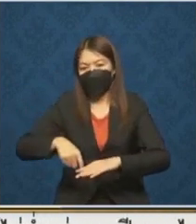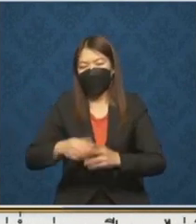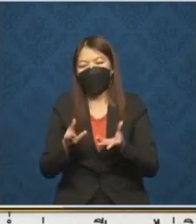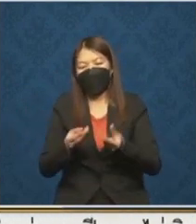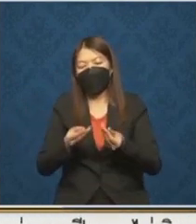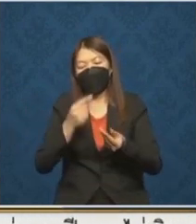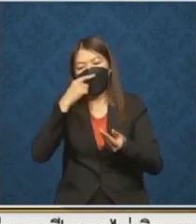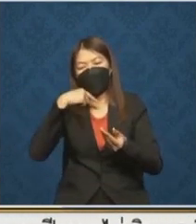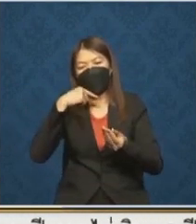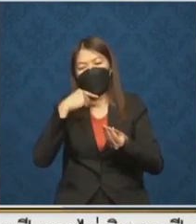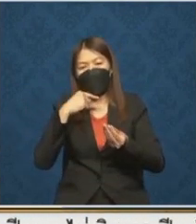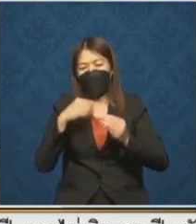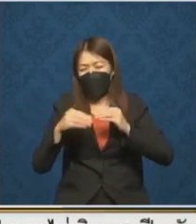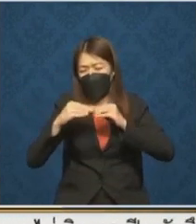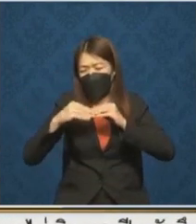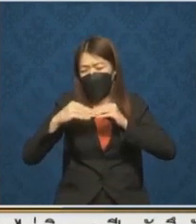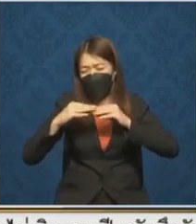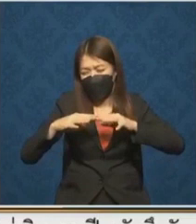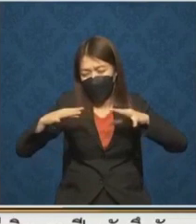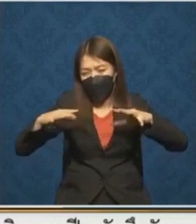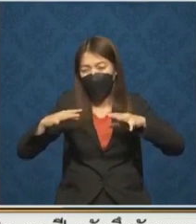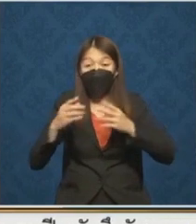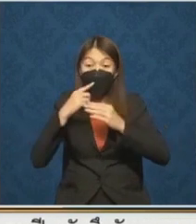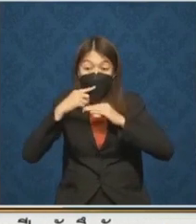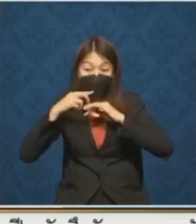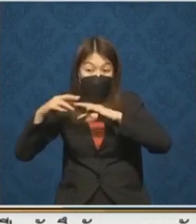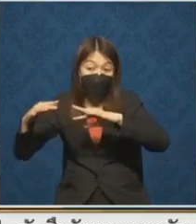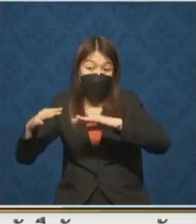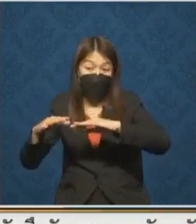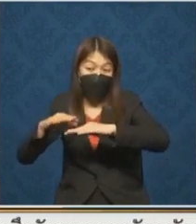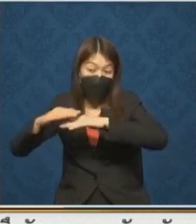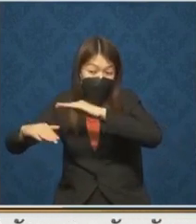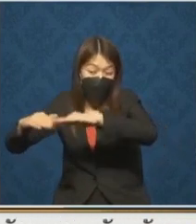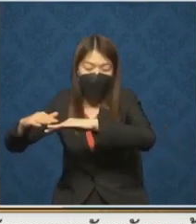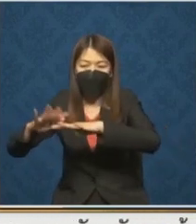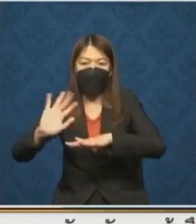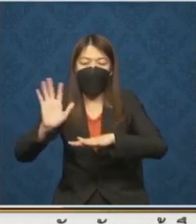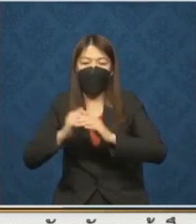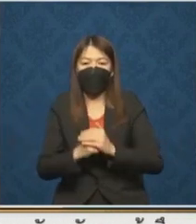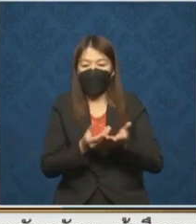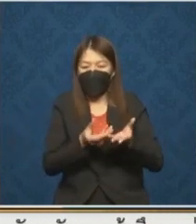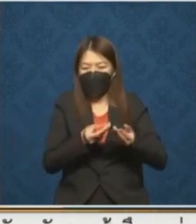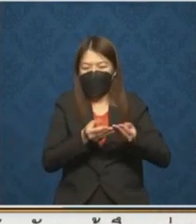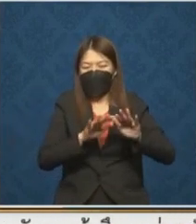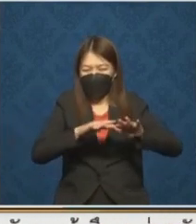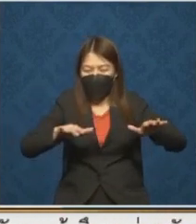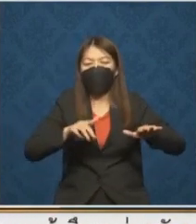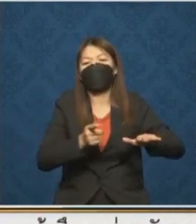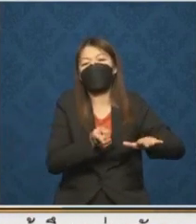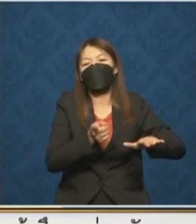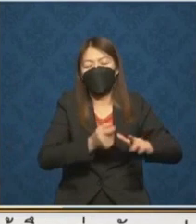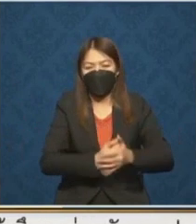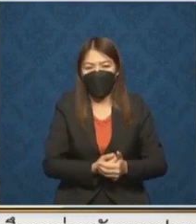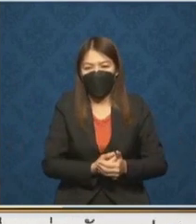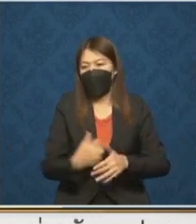มาเราไมเหมอนประเทศการถมเทรออกไปพัธิ Buzz อยู่คligที่แต่จริที่ยืด เข้า ยืดออกก็คื